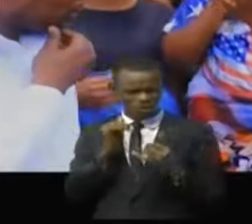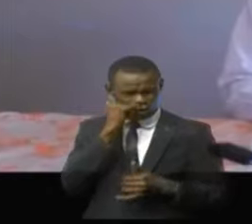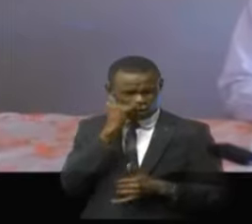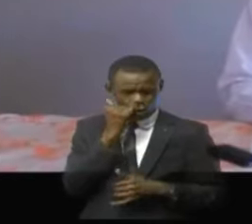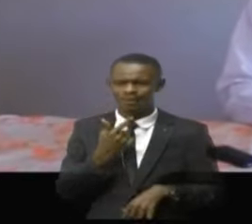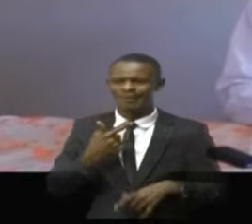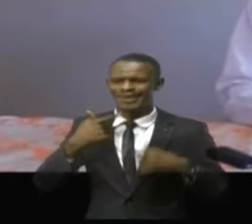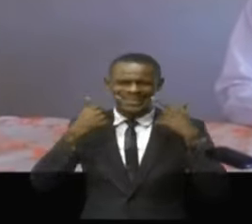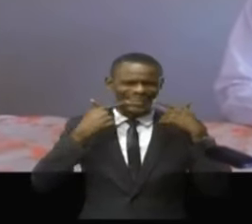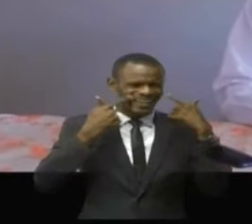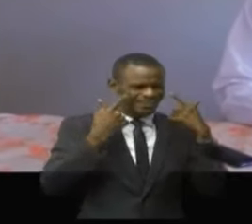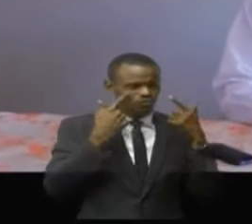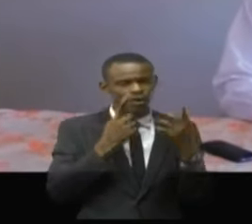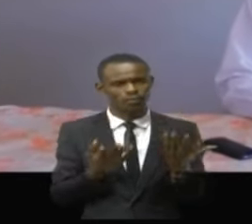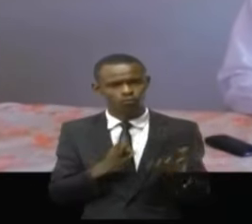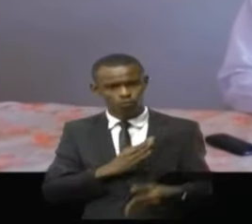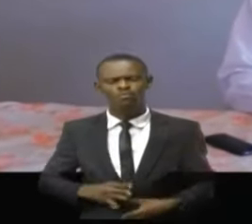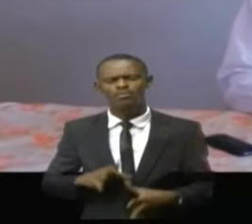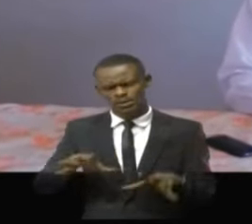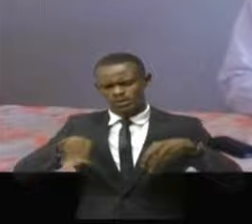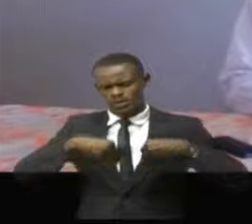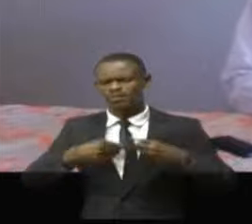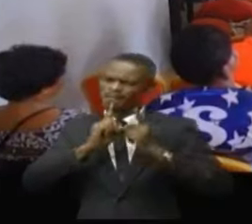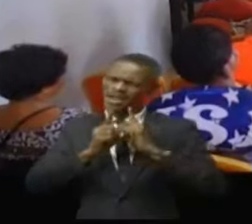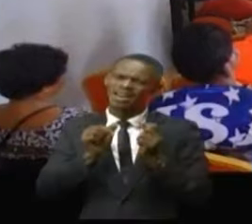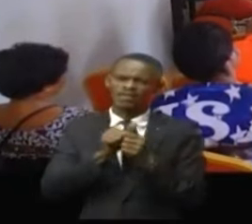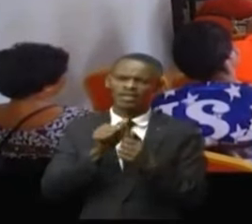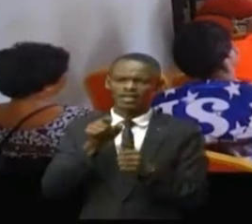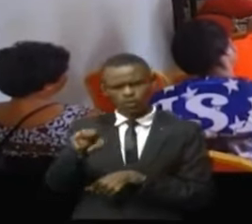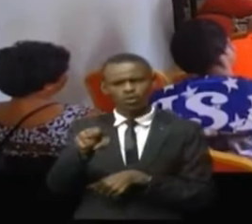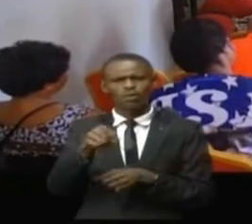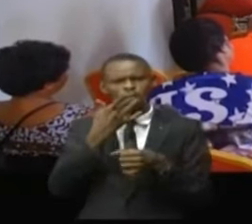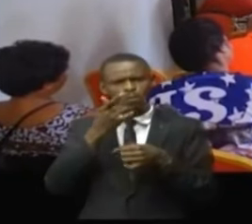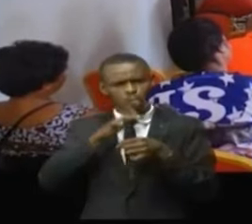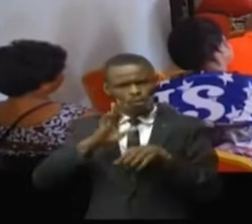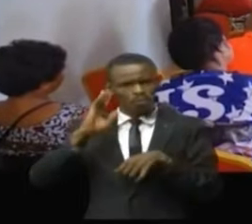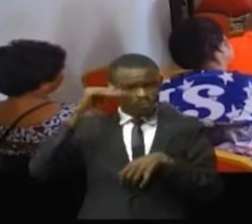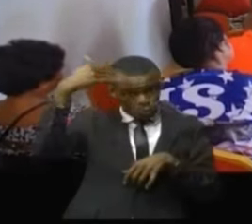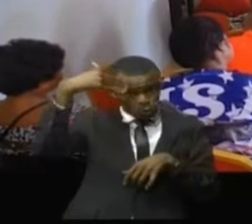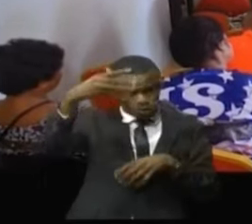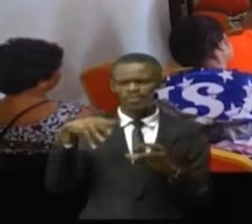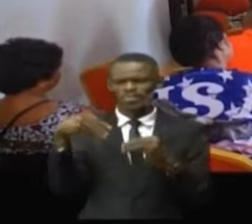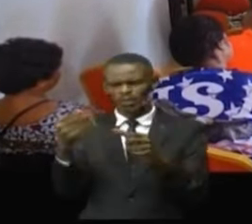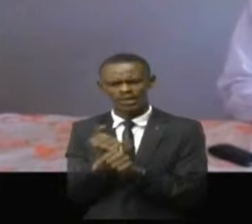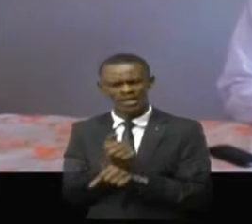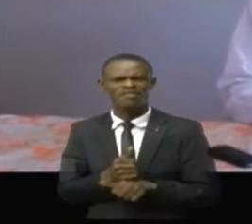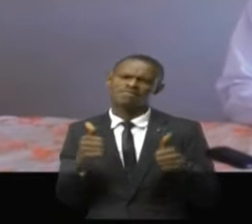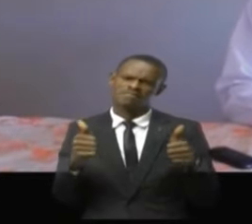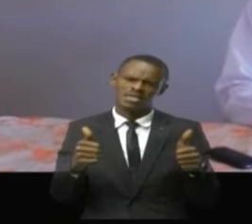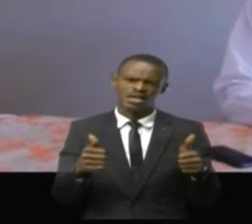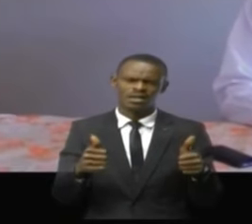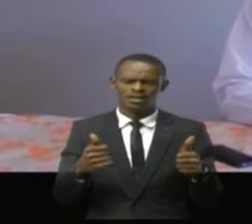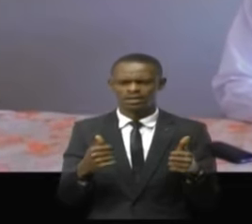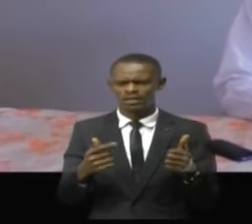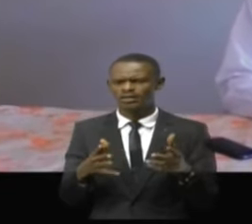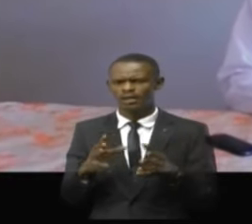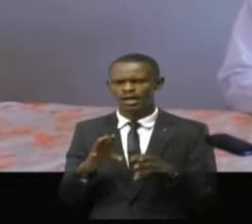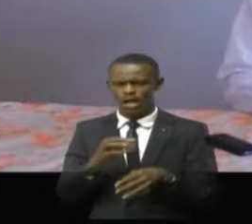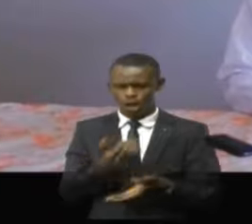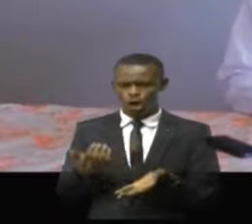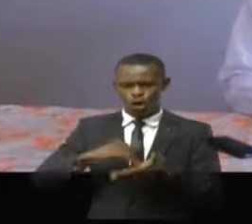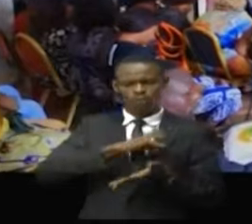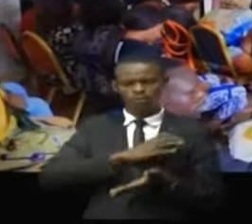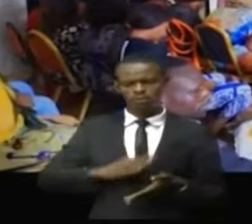la promptitude avec laquelle le bourgmestre les a accueillis en les invitant à regarder dans la